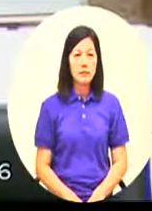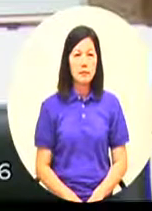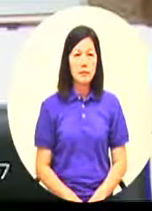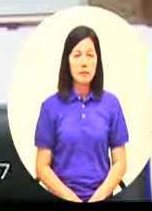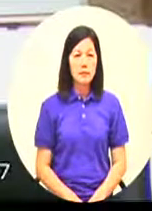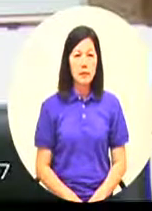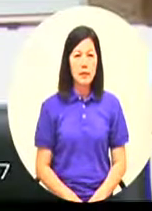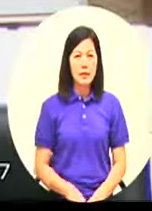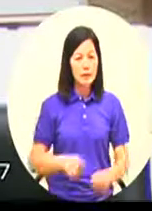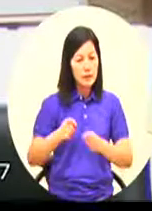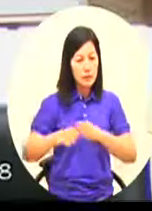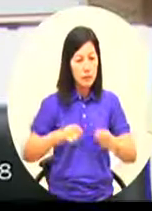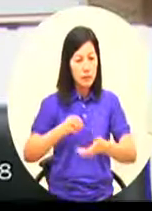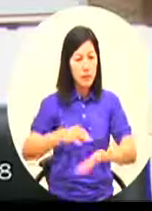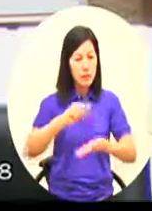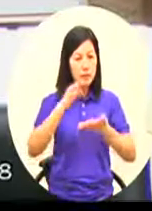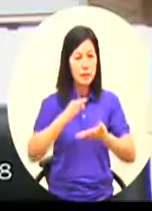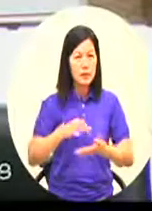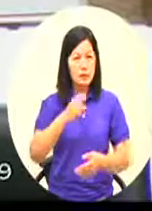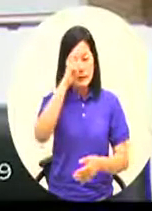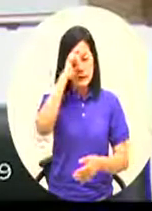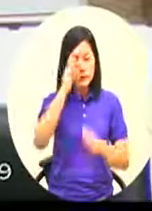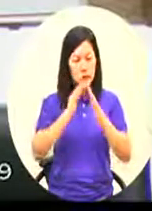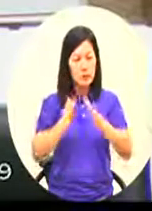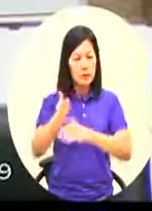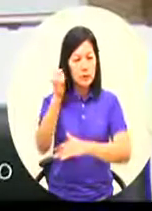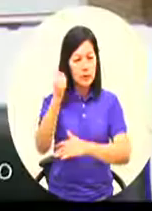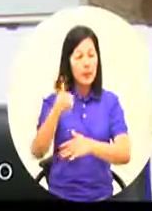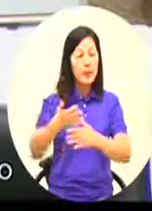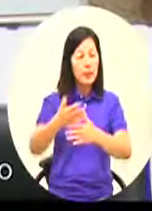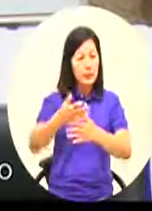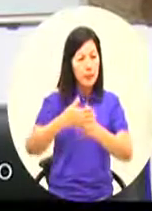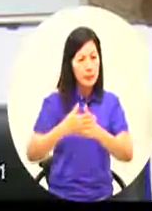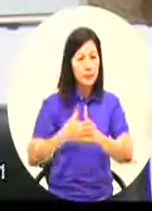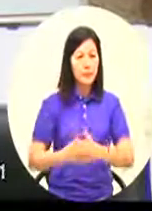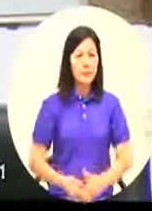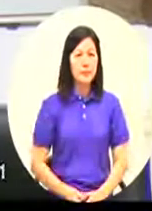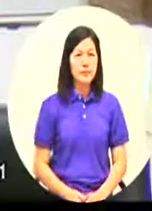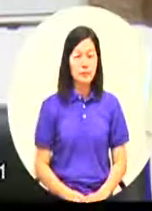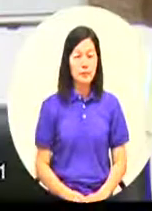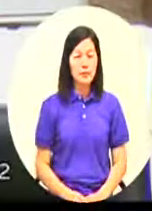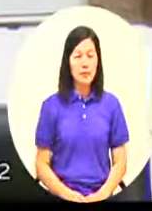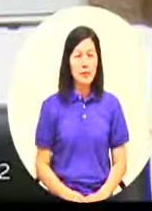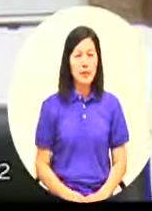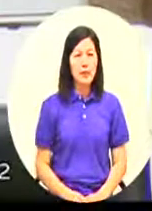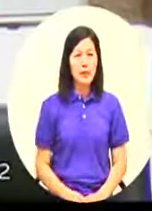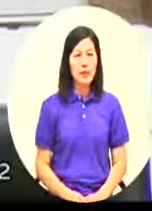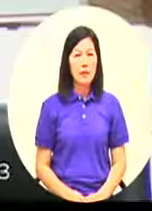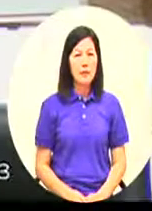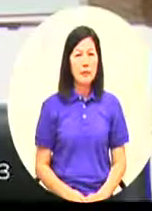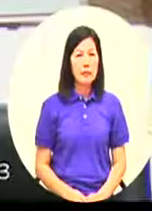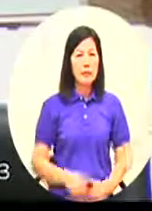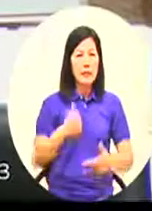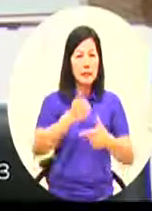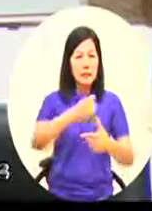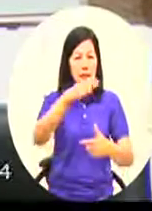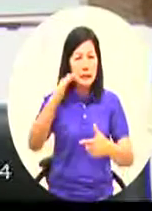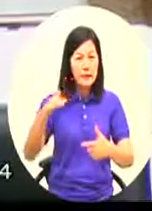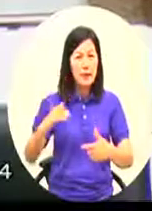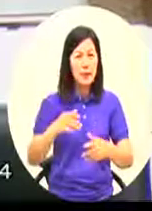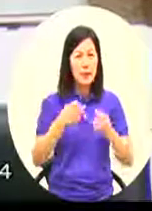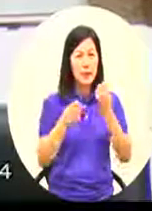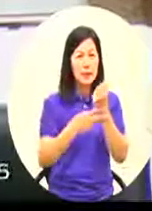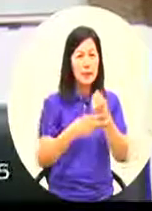提案哈，我希望市长帮忙。我们在建山里哈，一个叫建